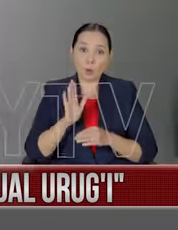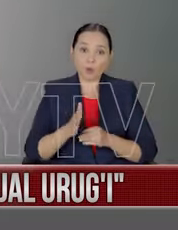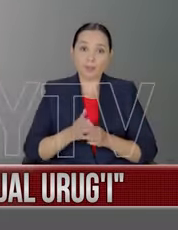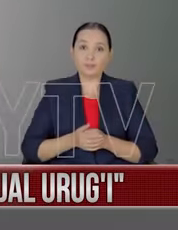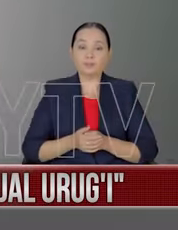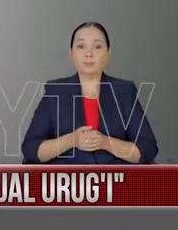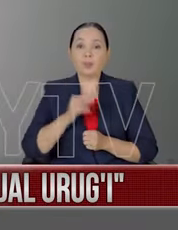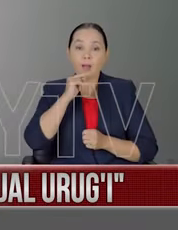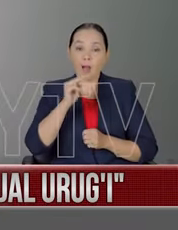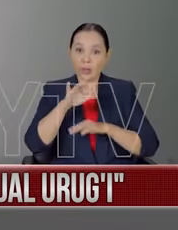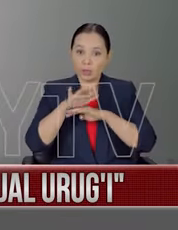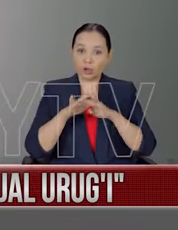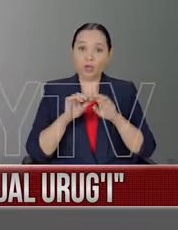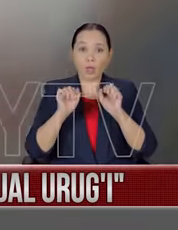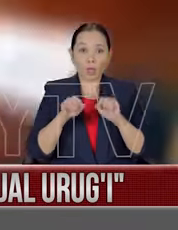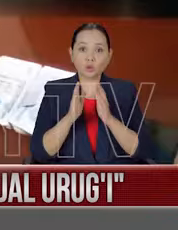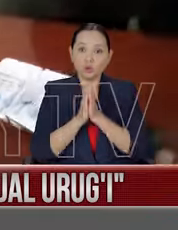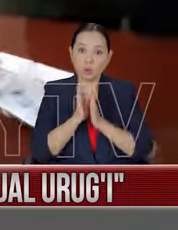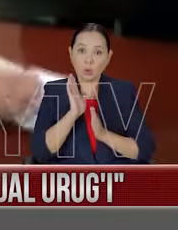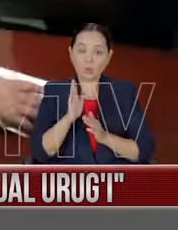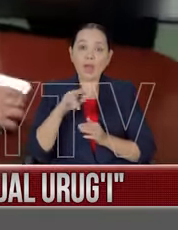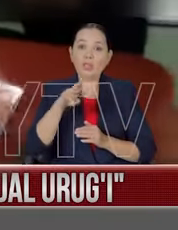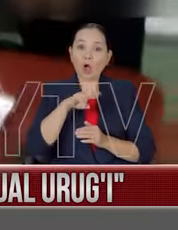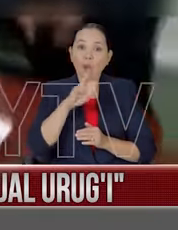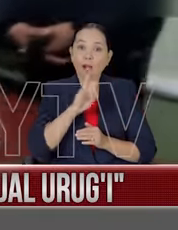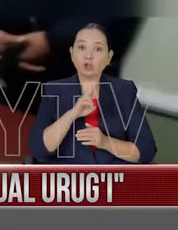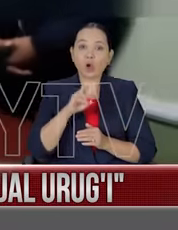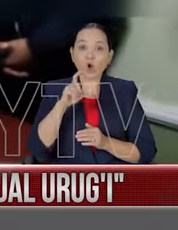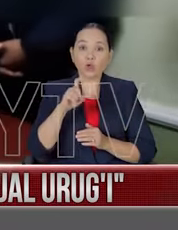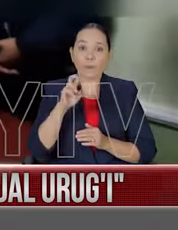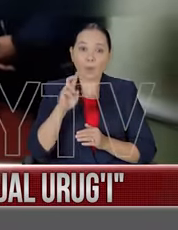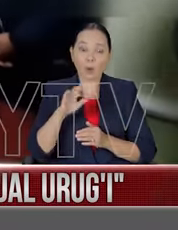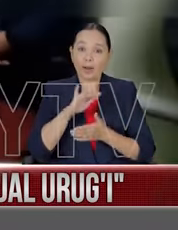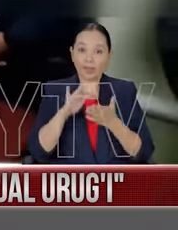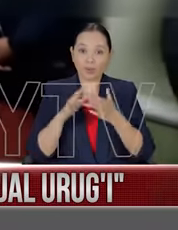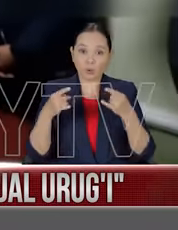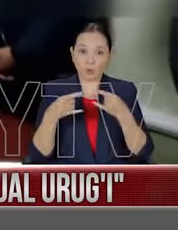borilmoqda. Aybimni kechirishingizni so'rayman. Dilorom Qarshiboyeva, Hojiakbar Bahodirov, Markaziy studiya.